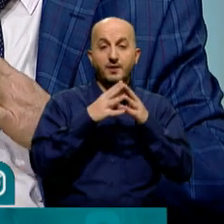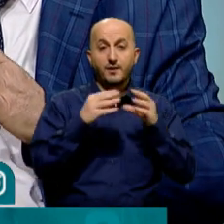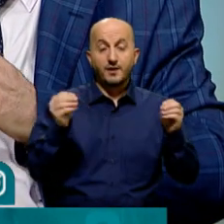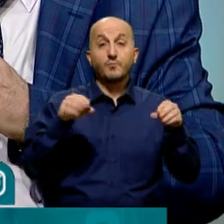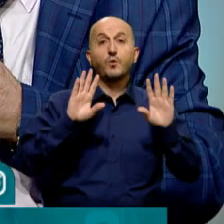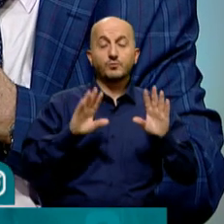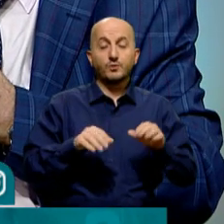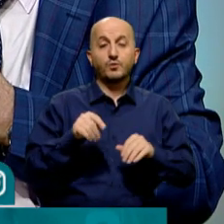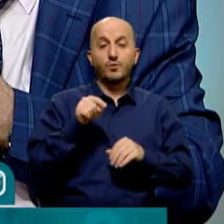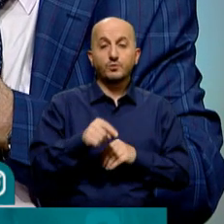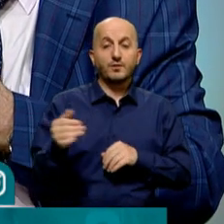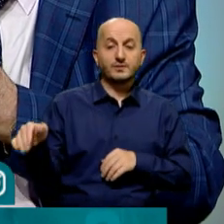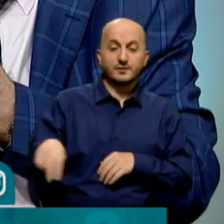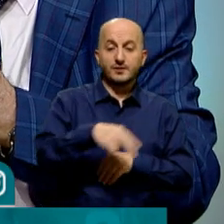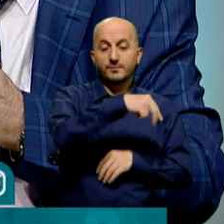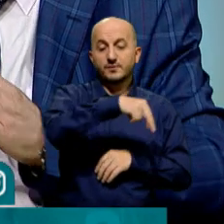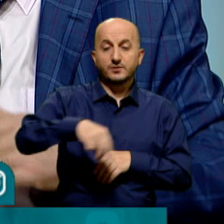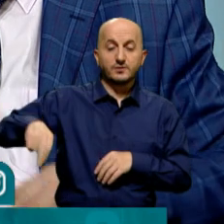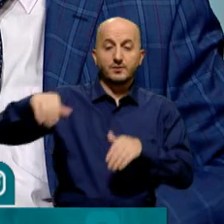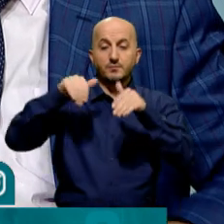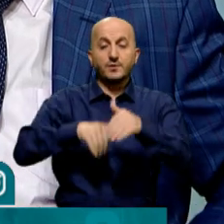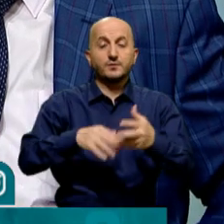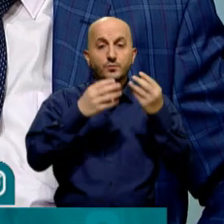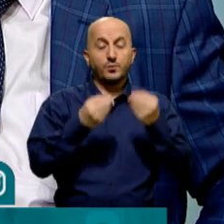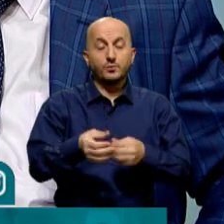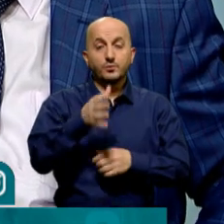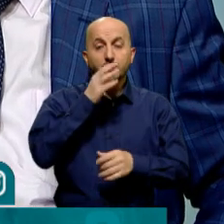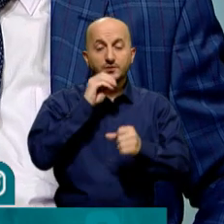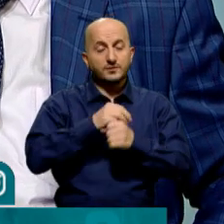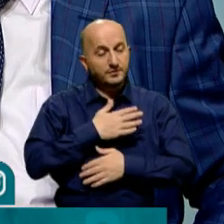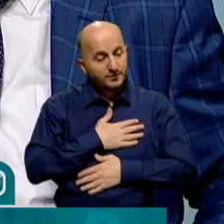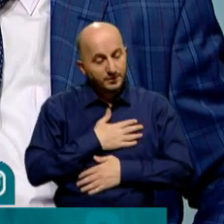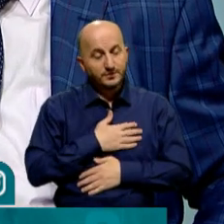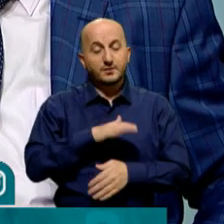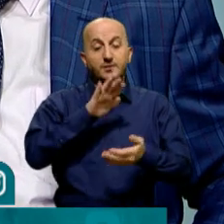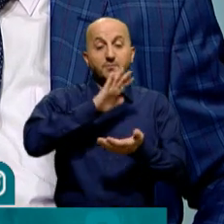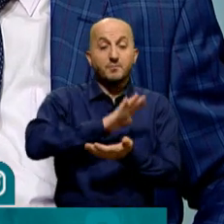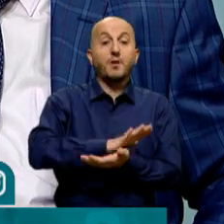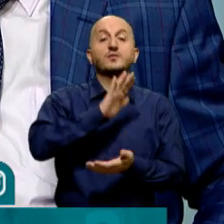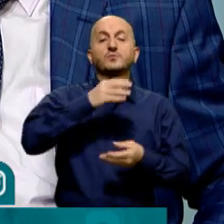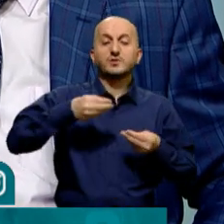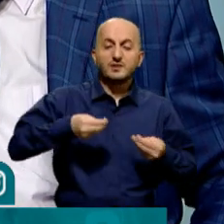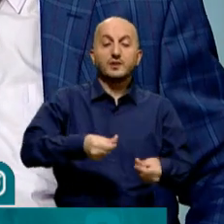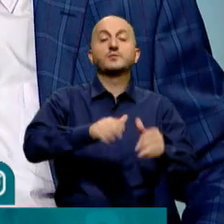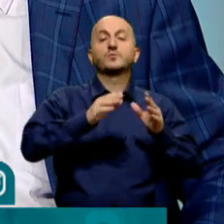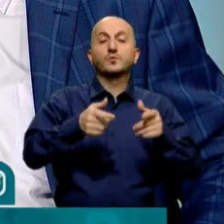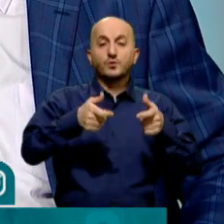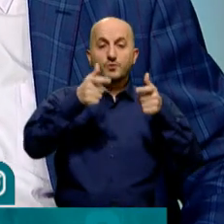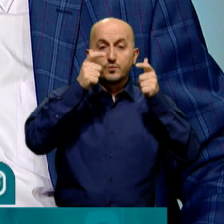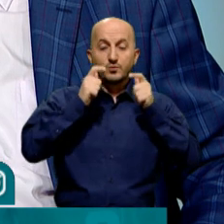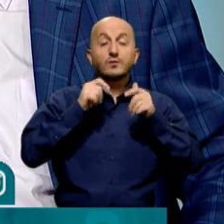Dolayısıyla oradan gelip geçenler mezar olduğunu bildiği için ona hürmet ediyorlar. Basmıyor, çiğnemiyor ve vebale